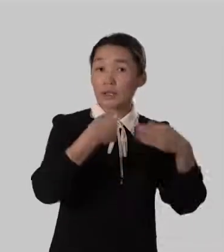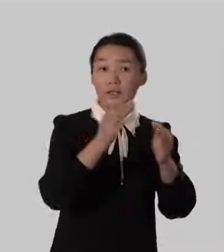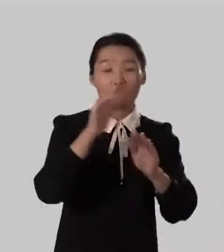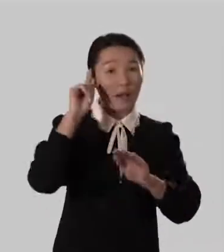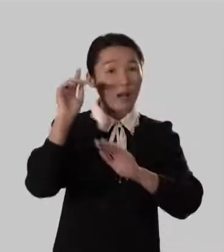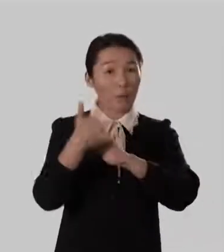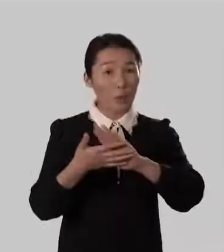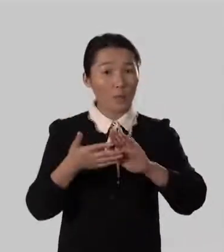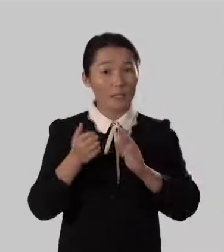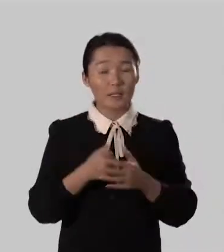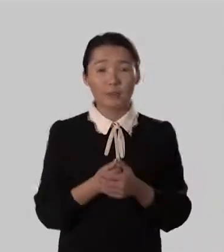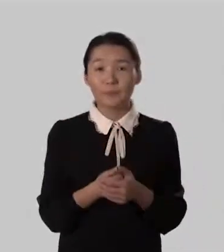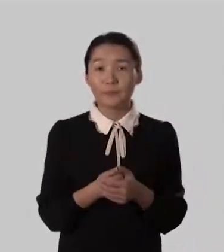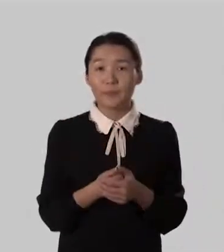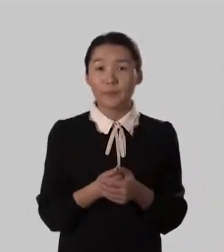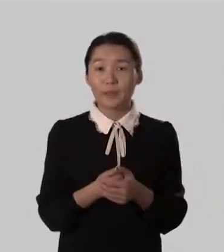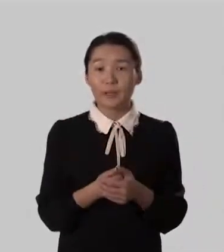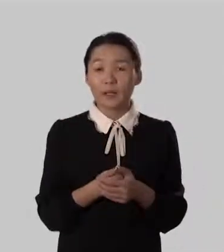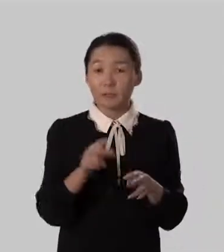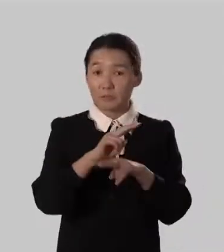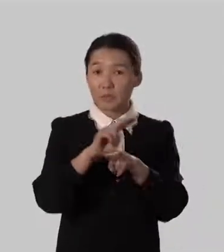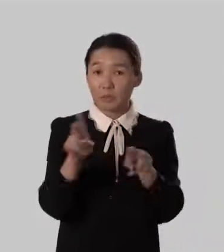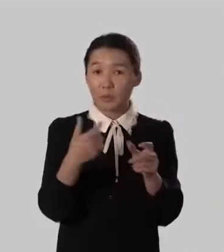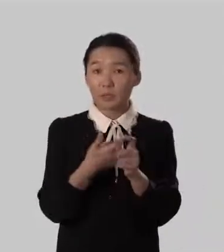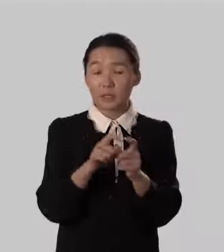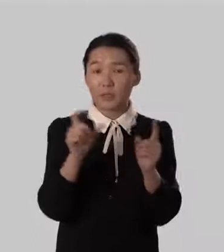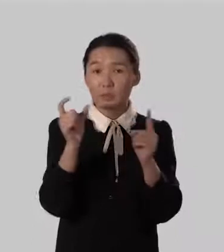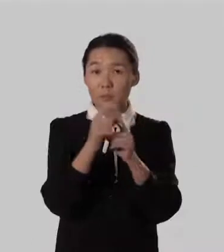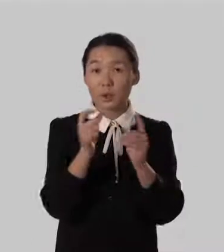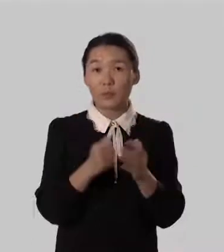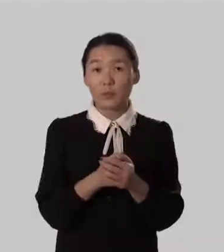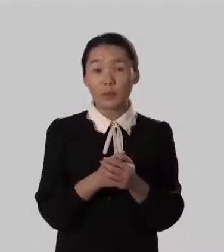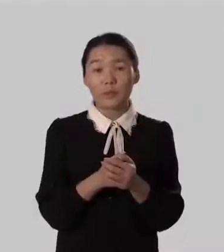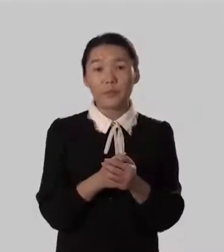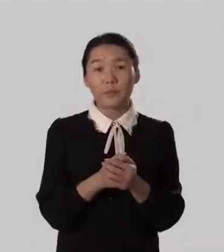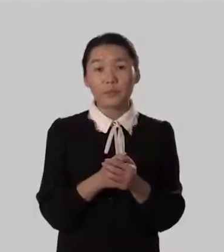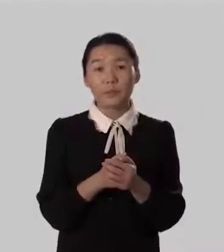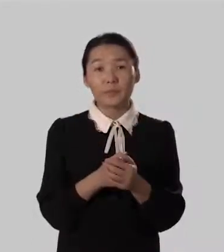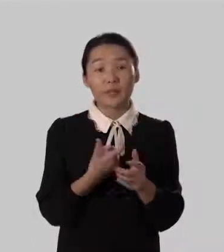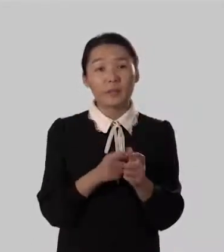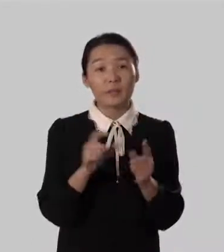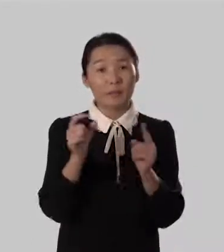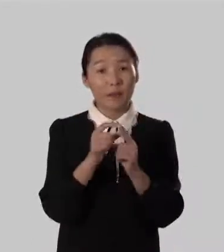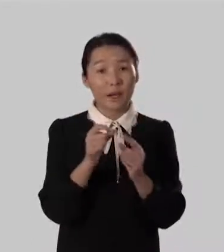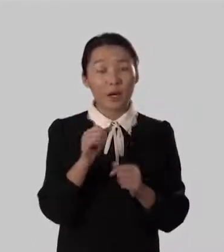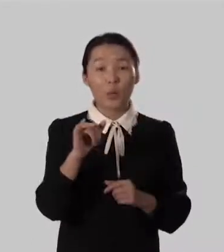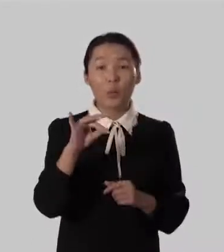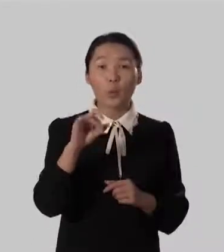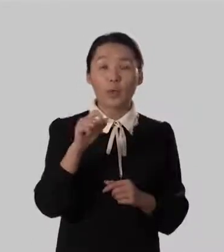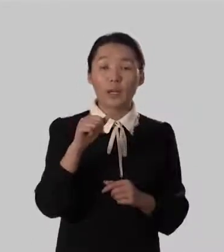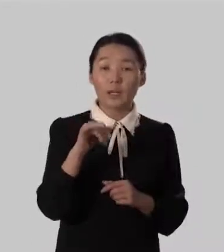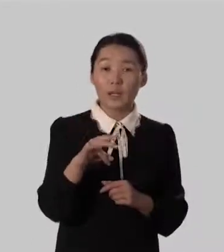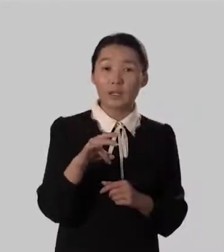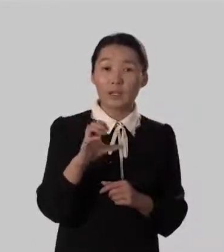не давая опомниться приведем синонимы к этому слову синонимами будут слова